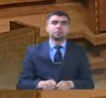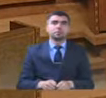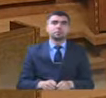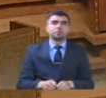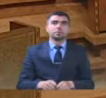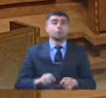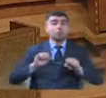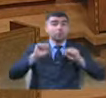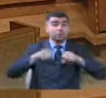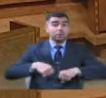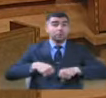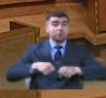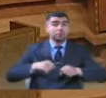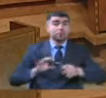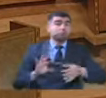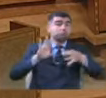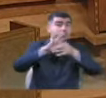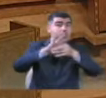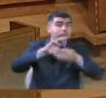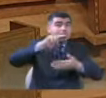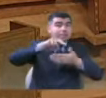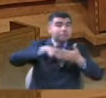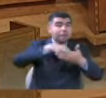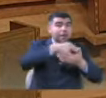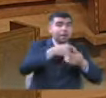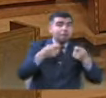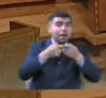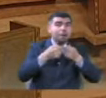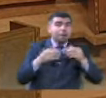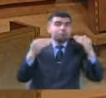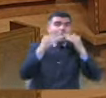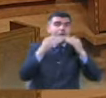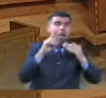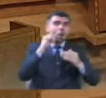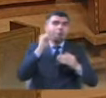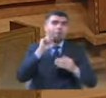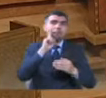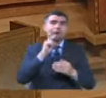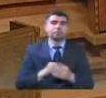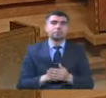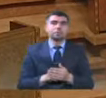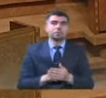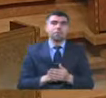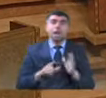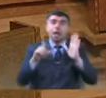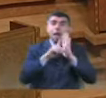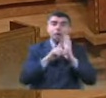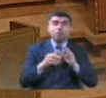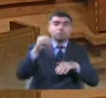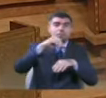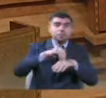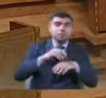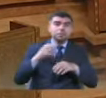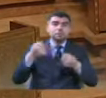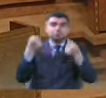تمت المصادقة على البروتوكول لاختيار اتفاقية القضاء على جميع أشكال التمييز ضد المرأة. تم إعداد مشروع قانون يتعلق بمحاربة العنف